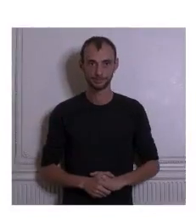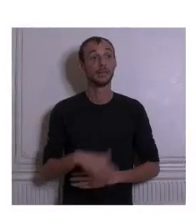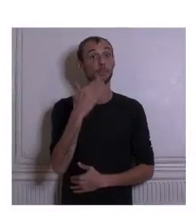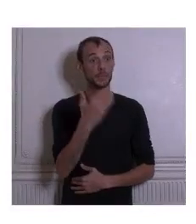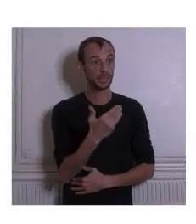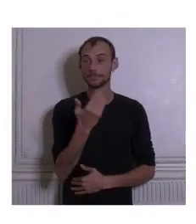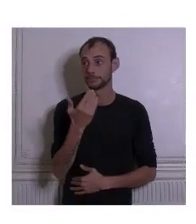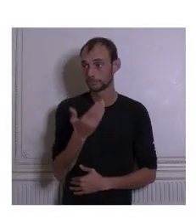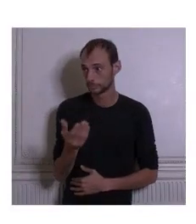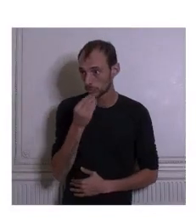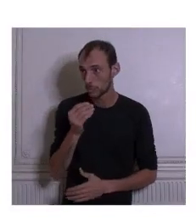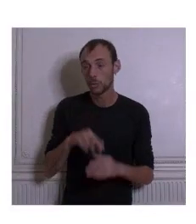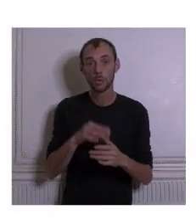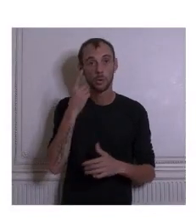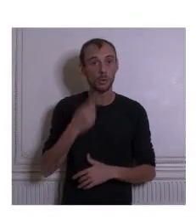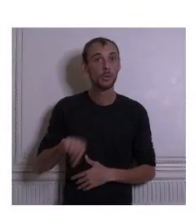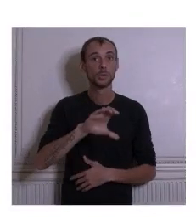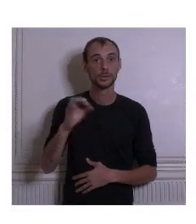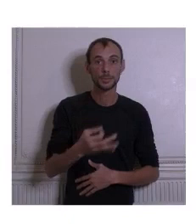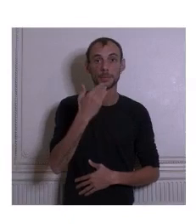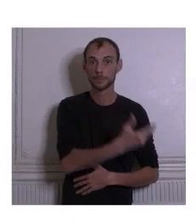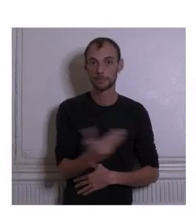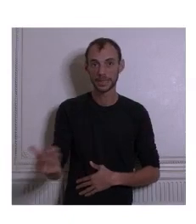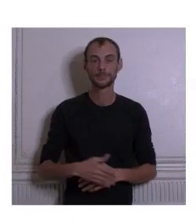10. Rapporteur, monsieur le maire.